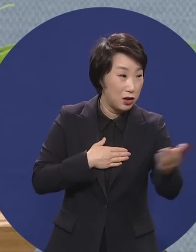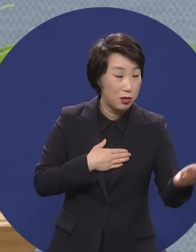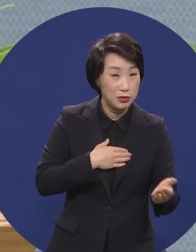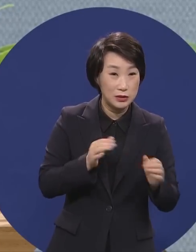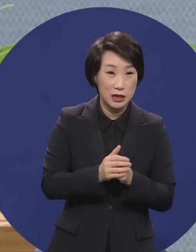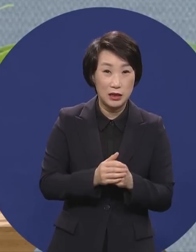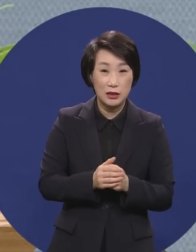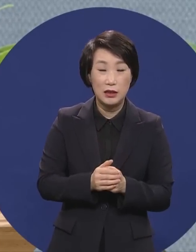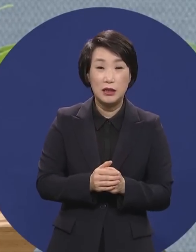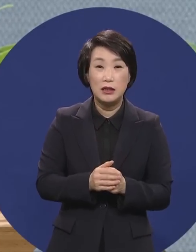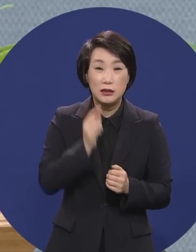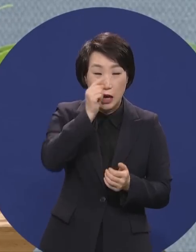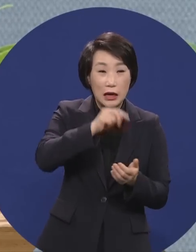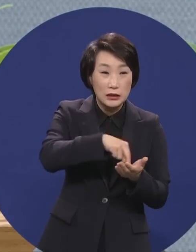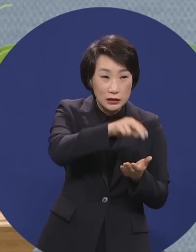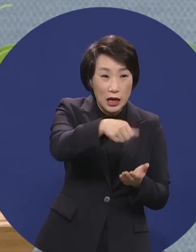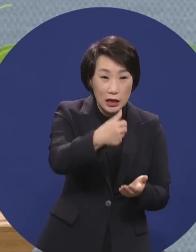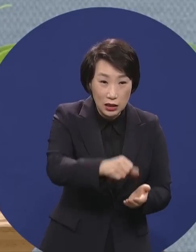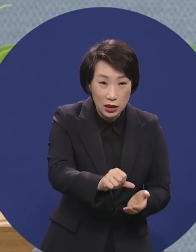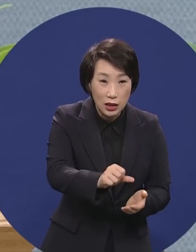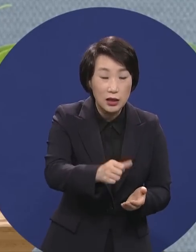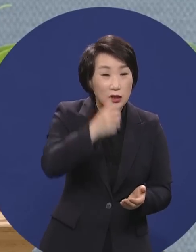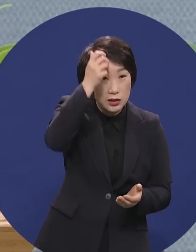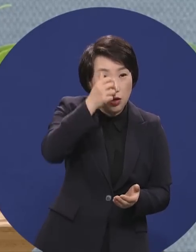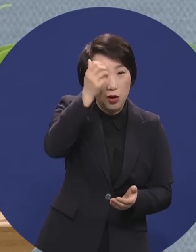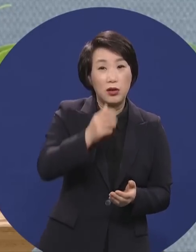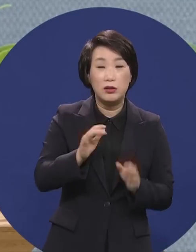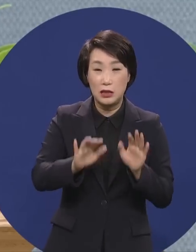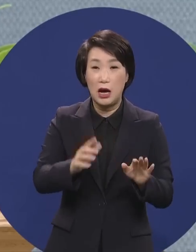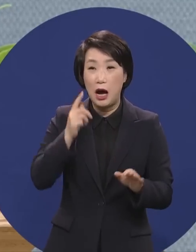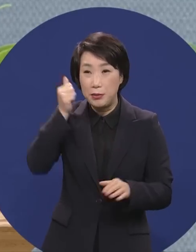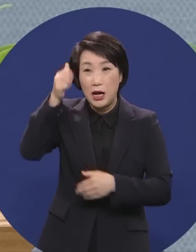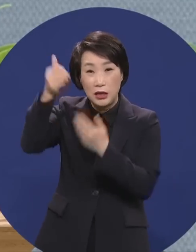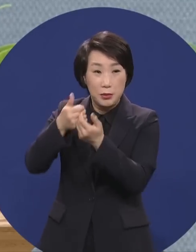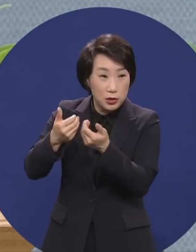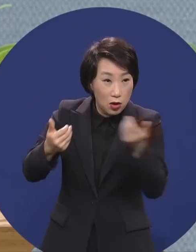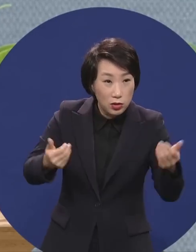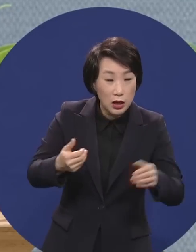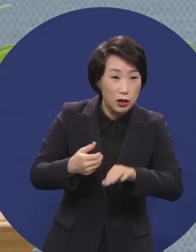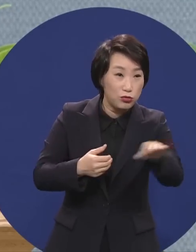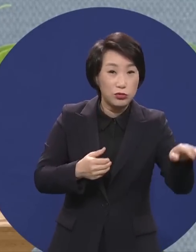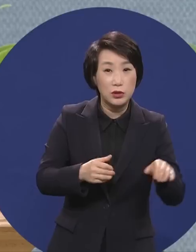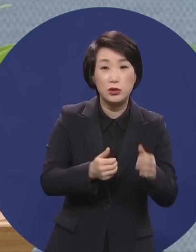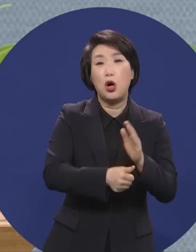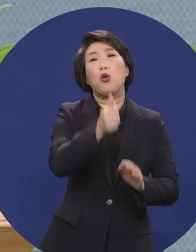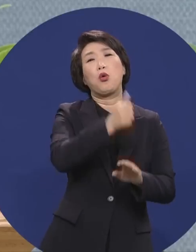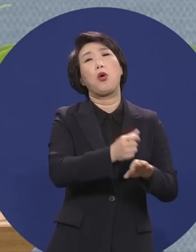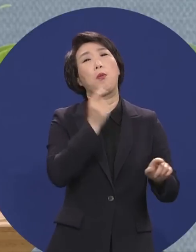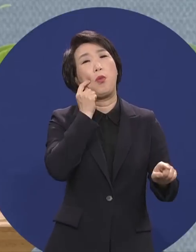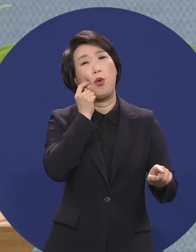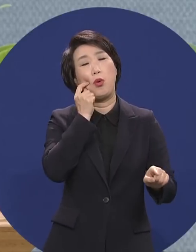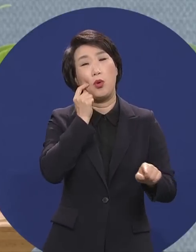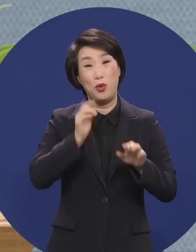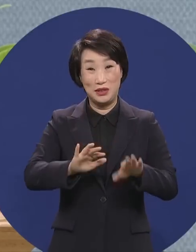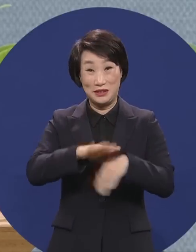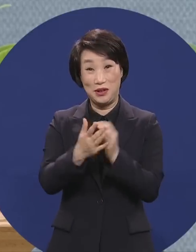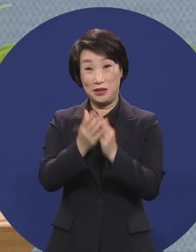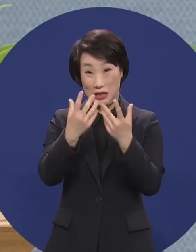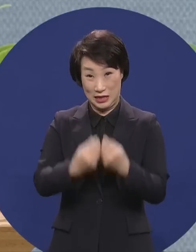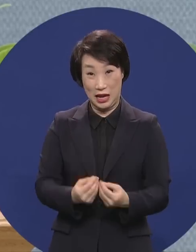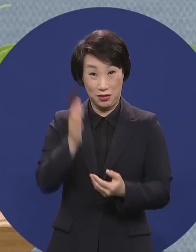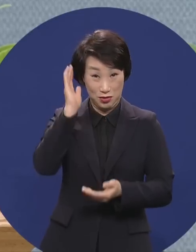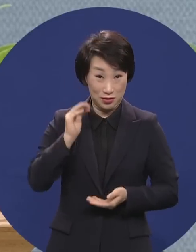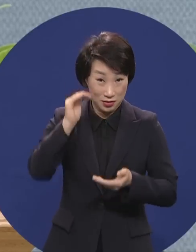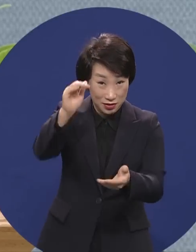아버지를 떠난 영은 절대 성공할 수 없다고 본문의 비유로 말씀하셨어요.